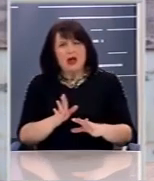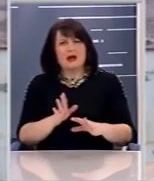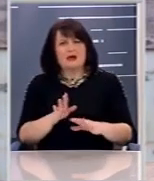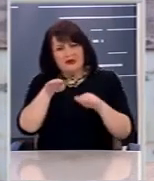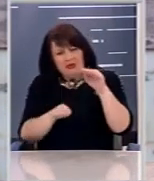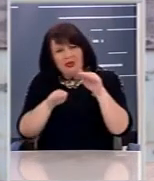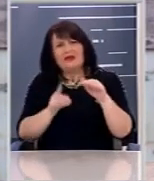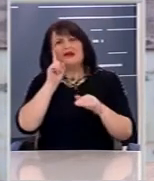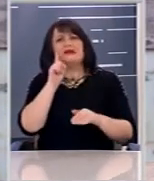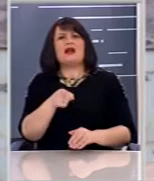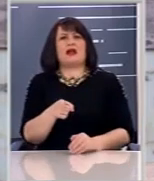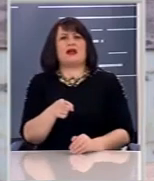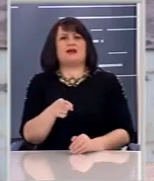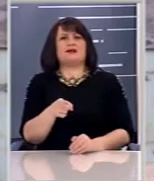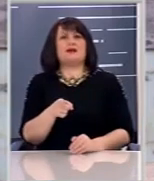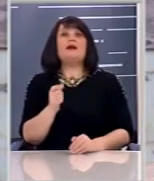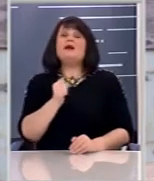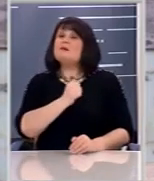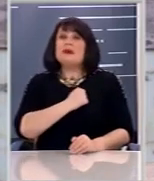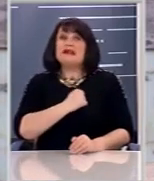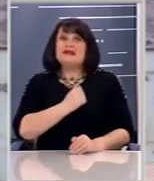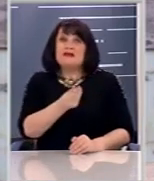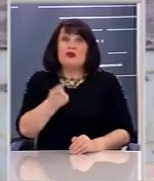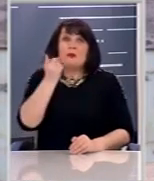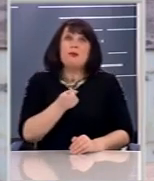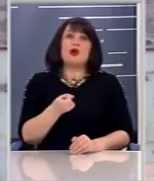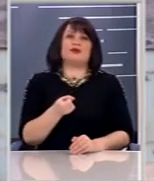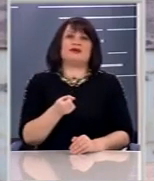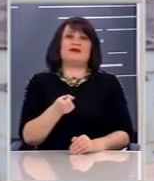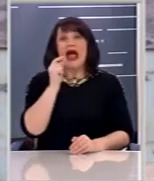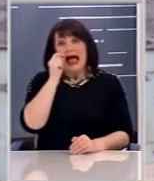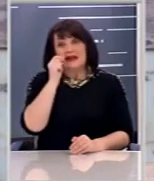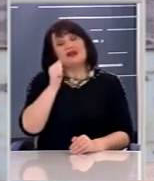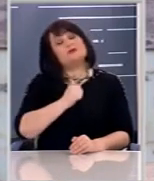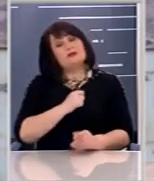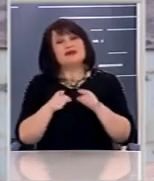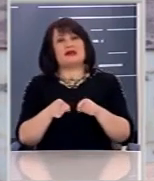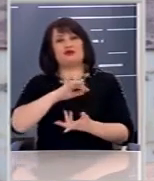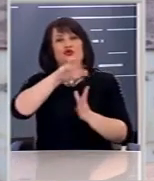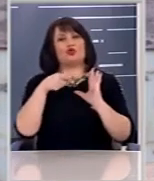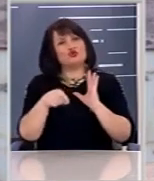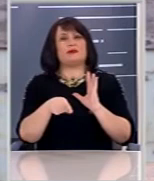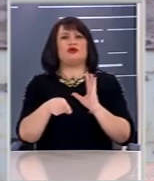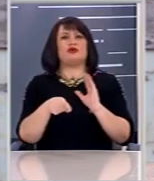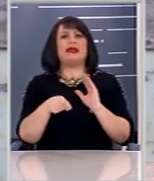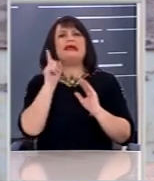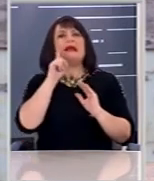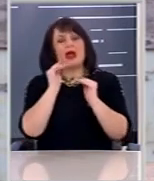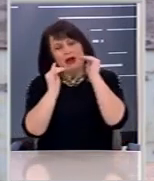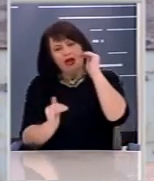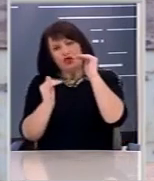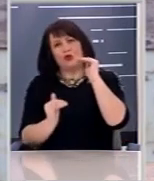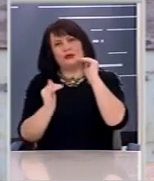αυτό που είπε είναι αυτό που πιστεύουν η πλειοψηφία των ανδρών σε όλο τον κόσμο και παράλληλα